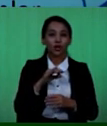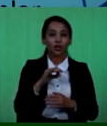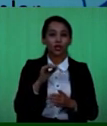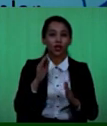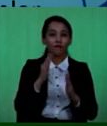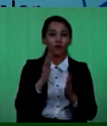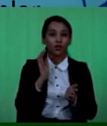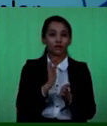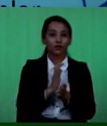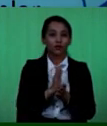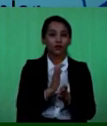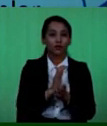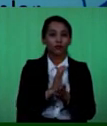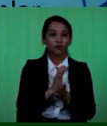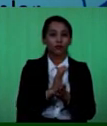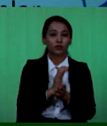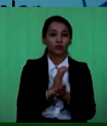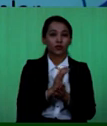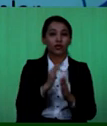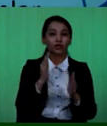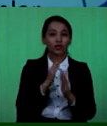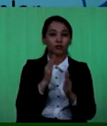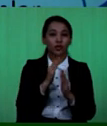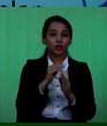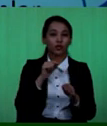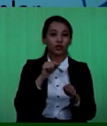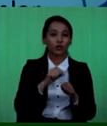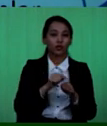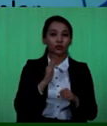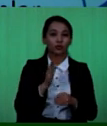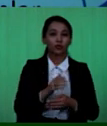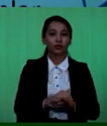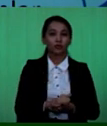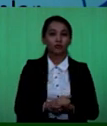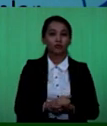tutunlar albatta tabiatga o'z ta'sirini ko'rsatmoqda.